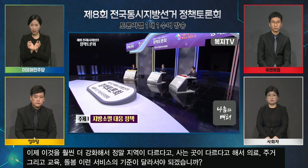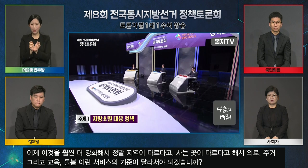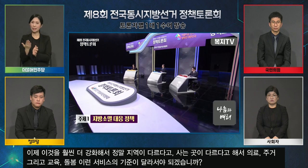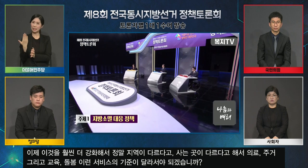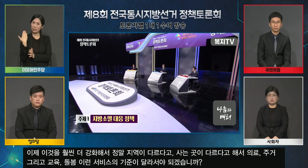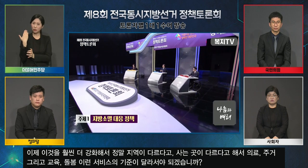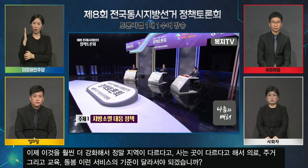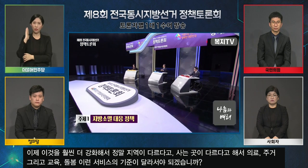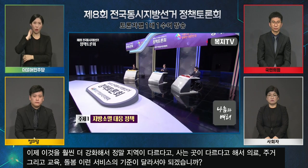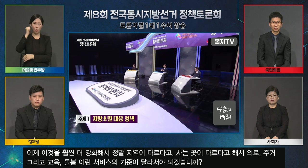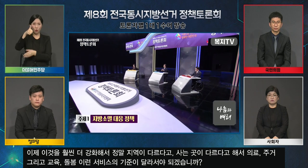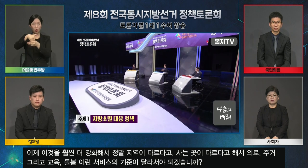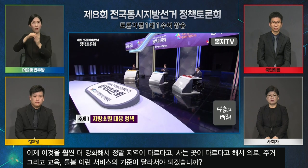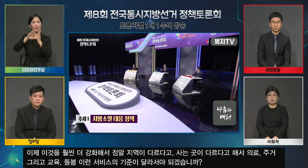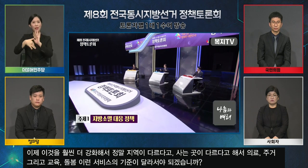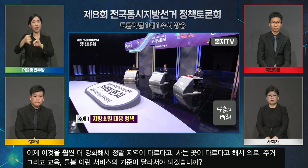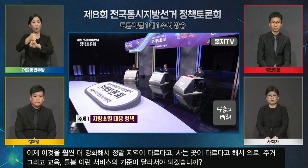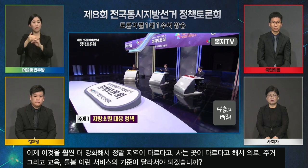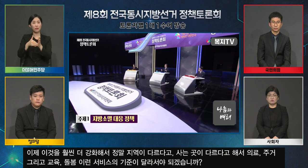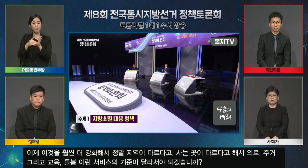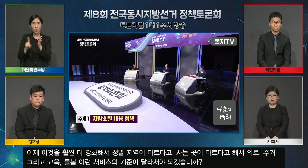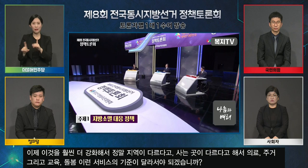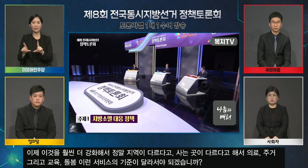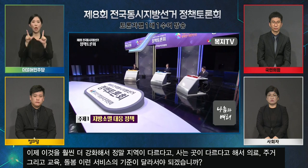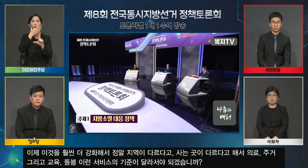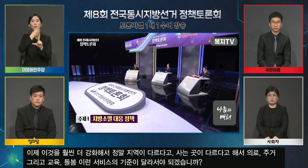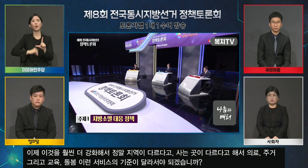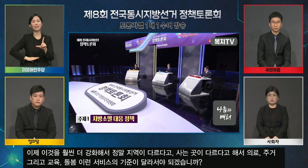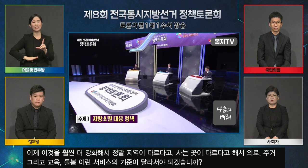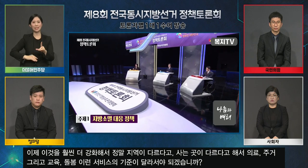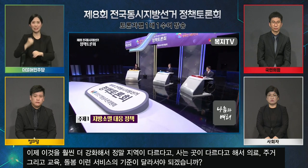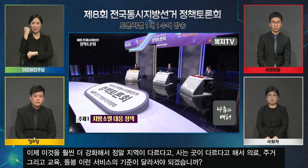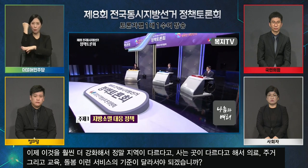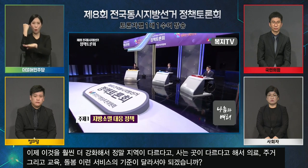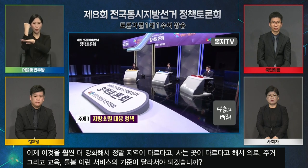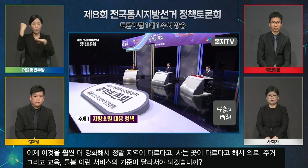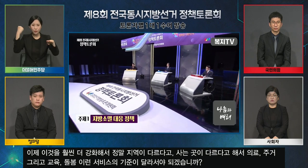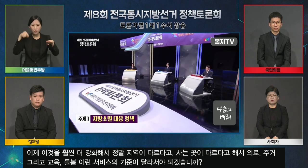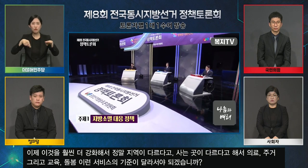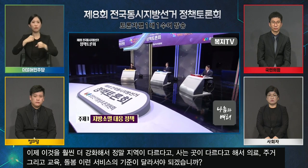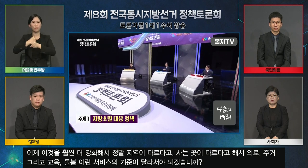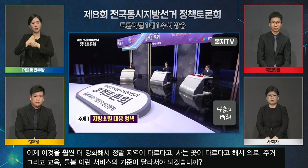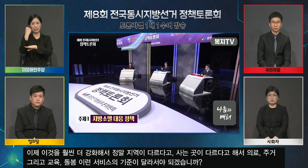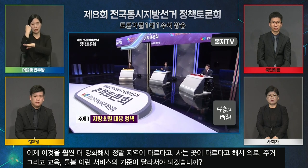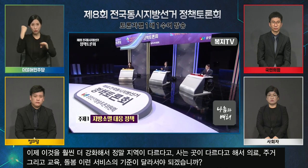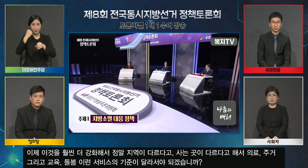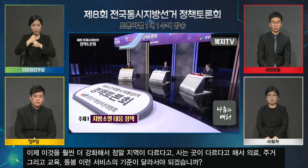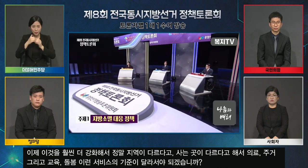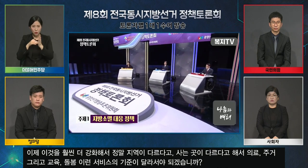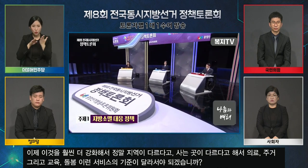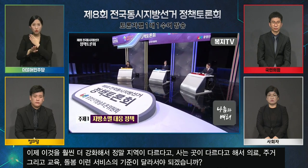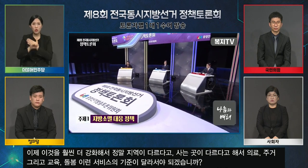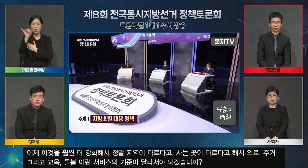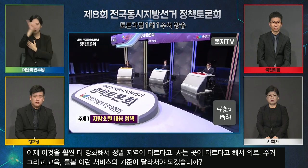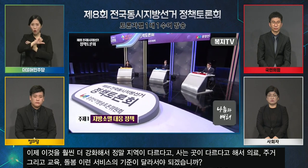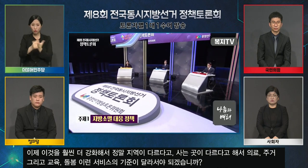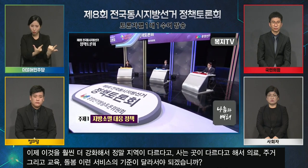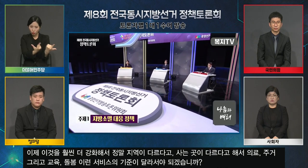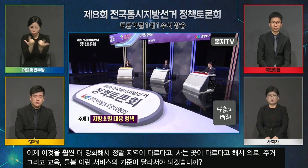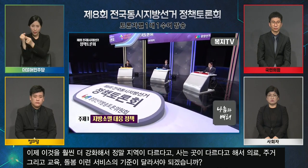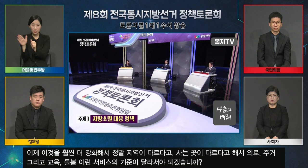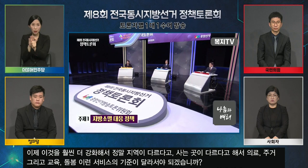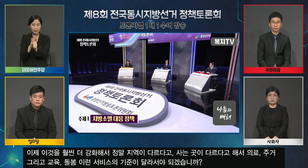생활복지 기본선을 만들고 그 선에 맞게 전국적으로 균질한 서비스가